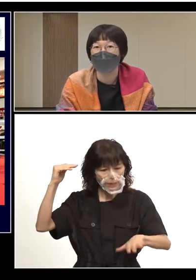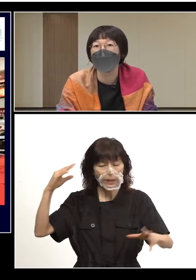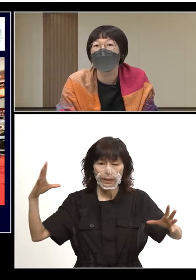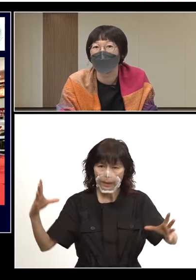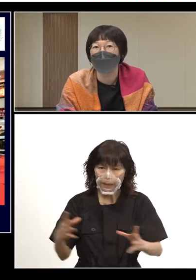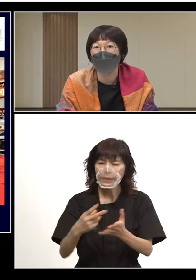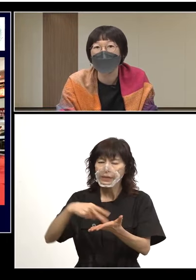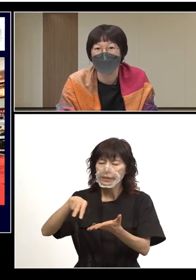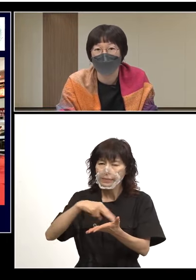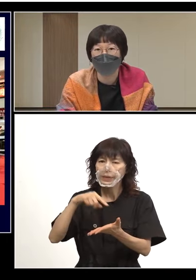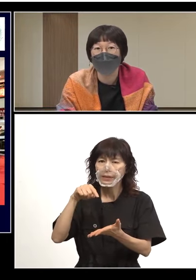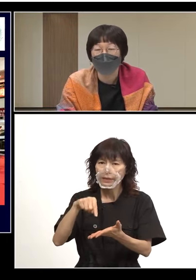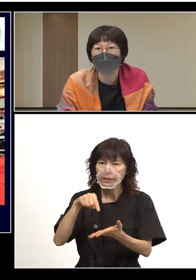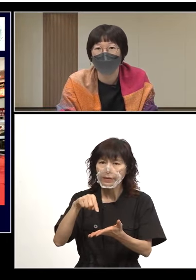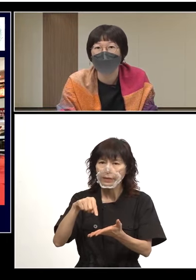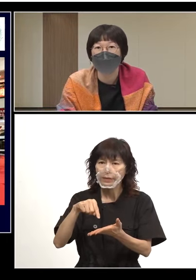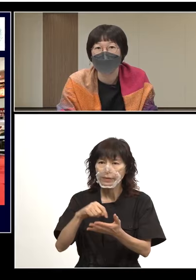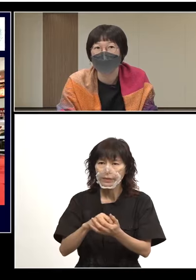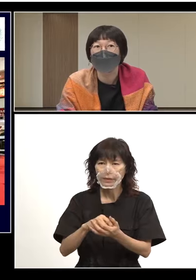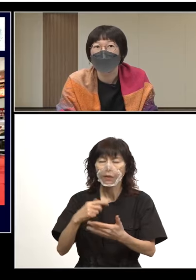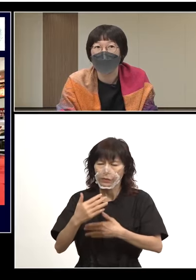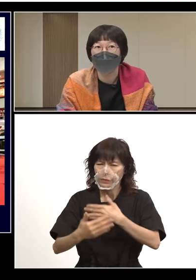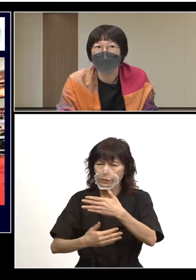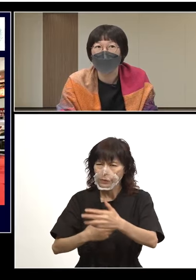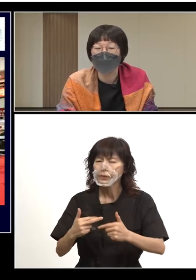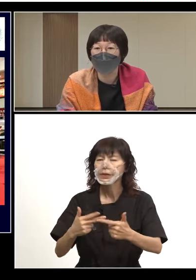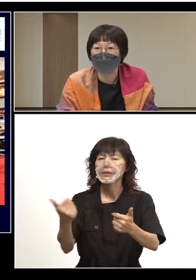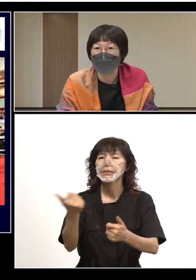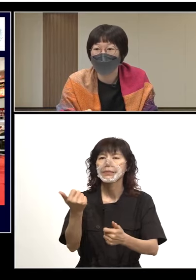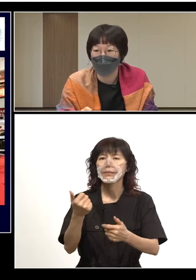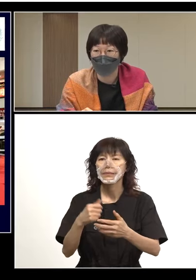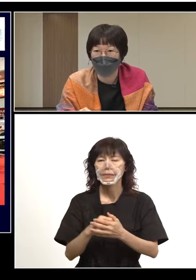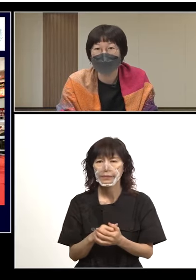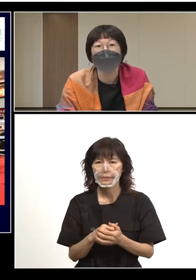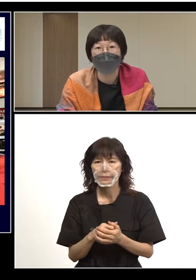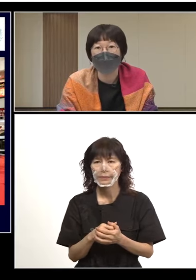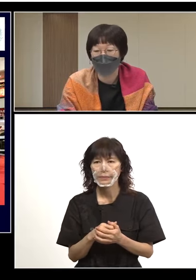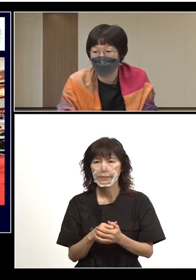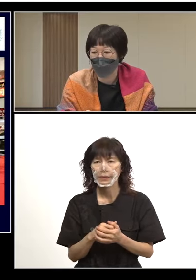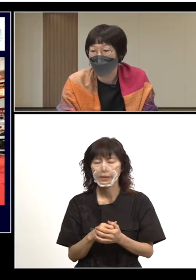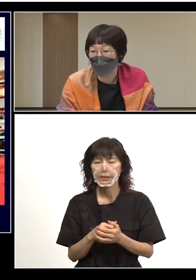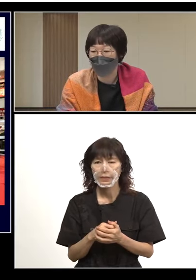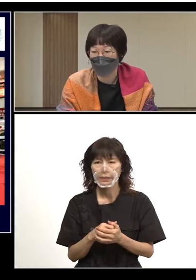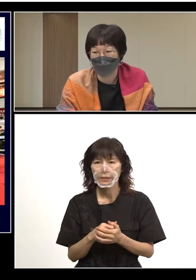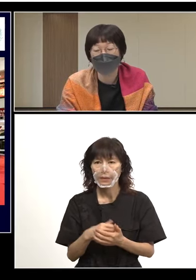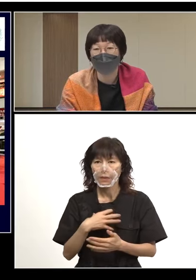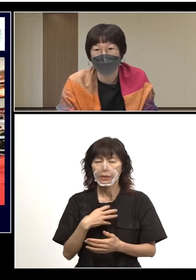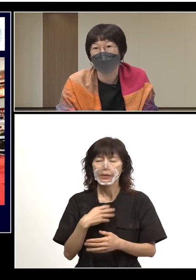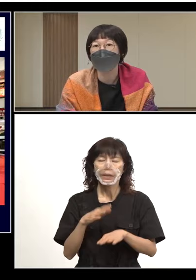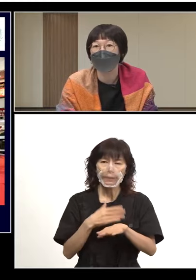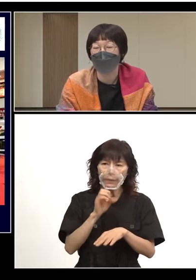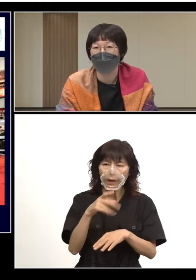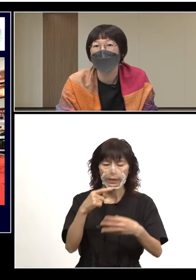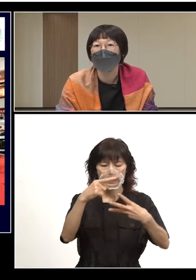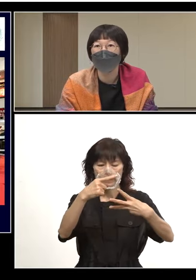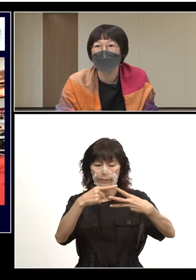齊跳舞嘅呢一樣嘢咧，多咗一個延伸。那個同等的理念咧，係我哋頭先提及呢